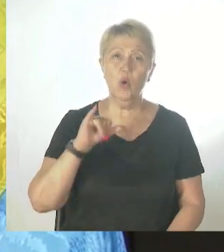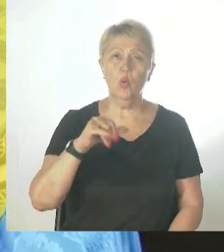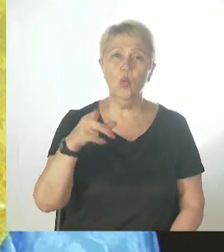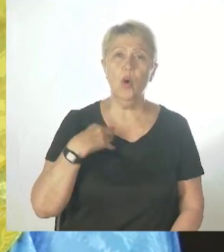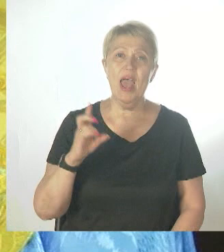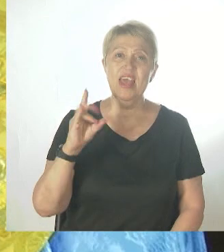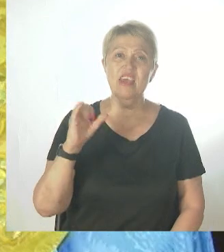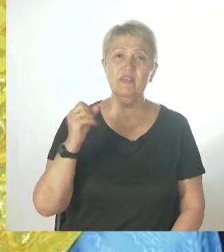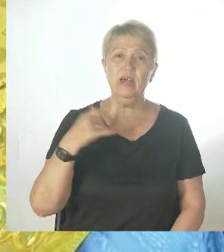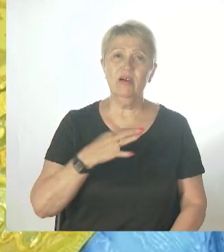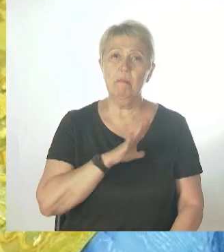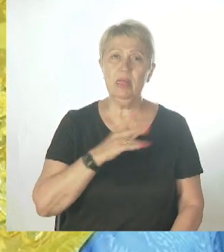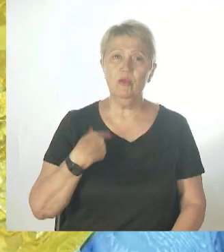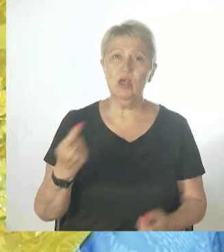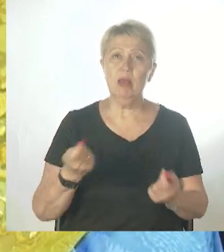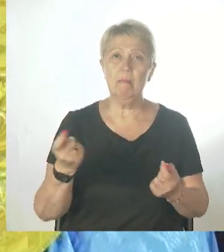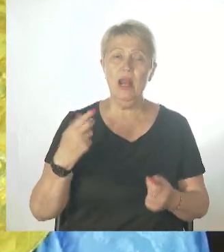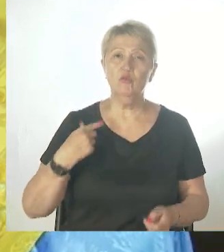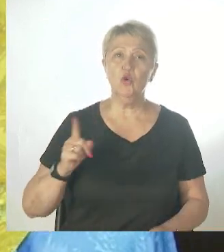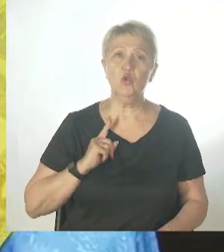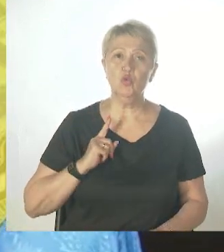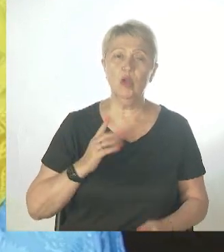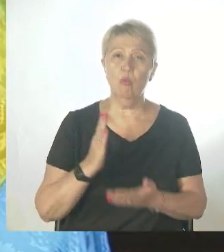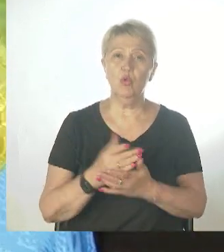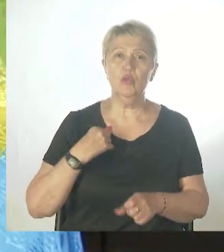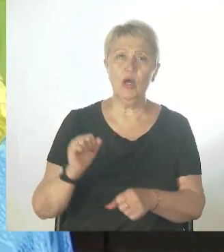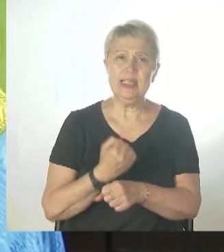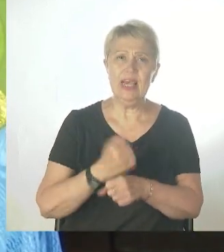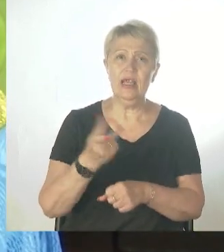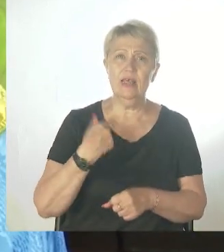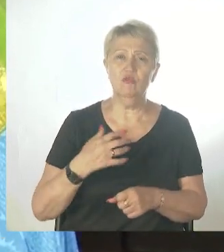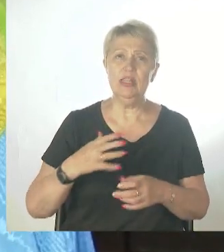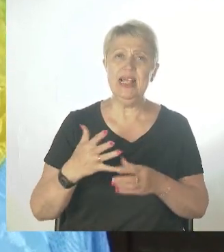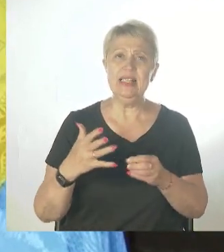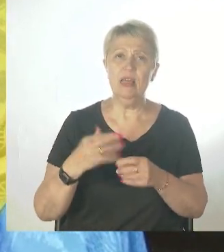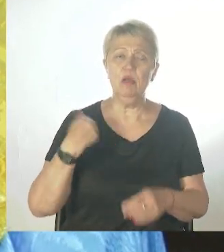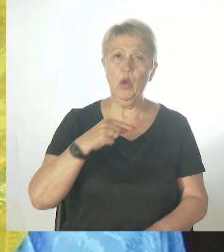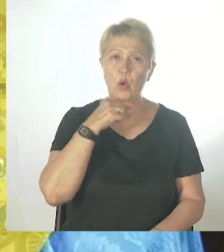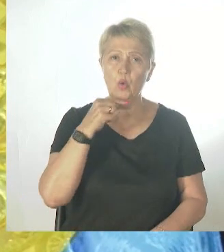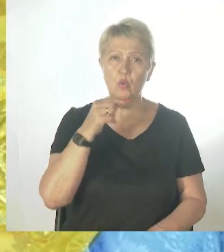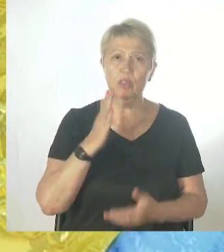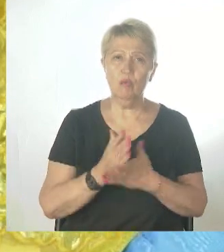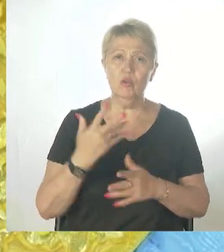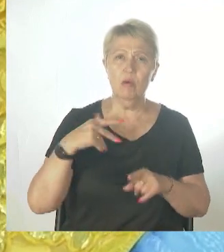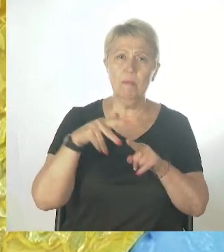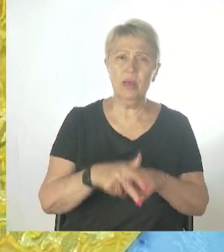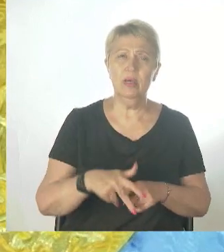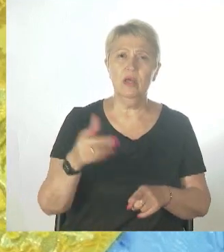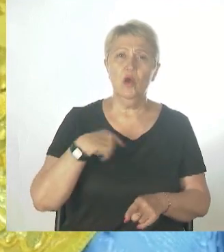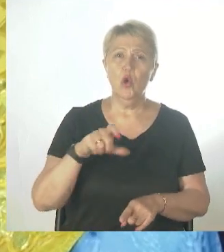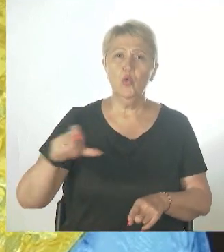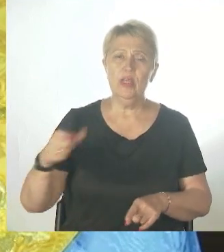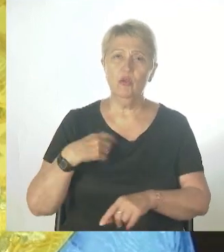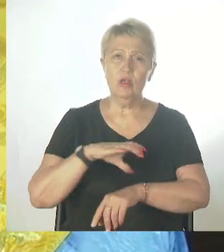И он безнаказанно будет разорять земли русские, порабощать и уводить в рабство людей